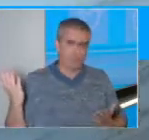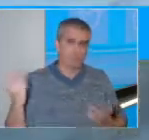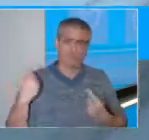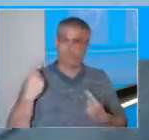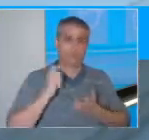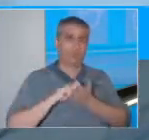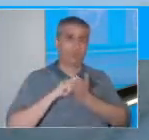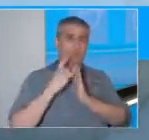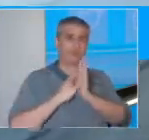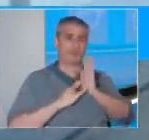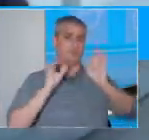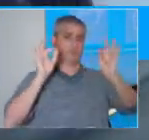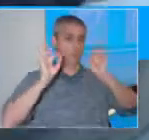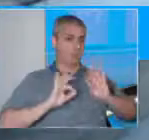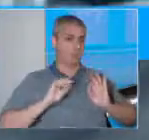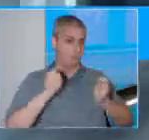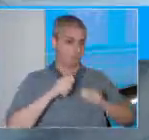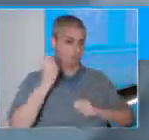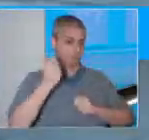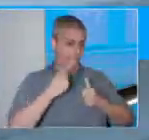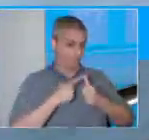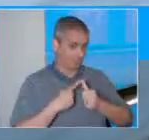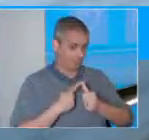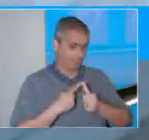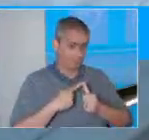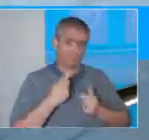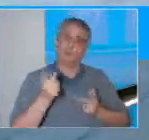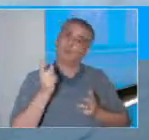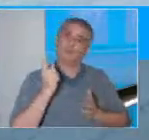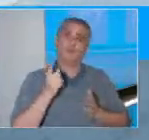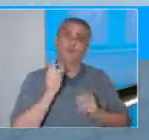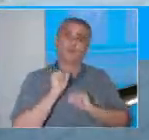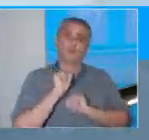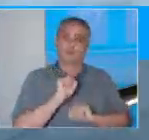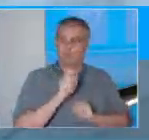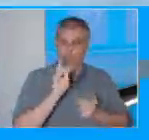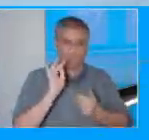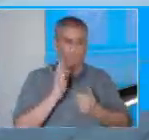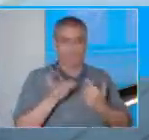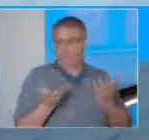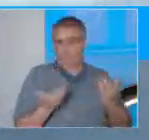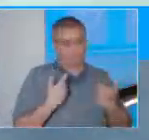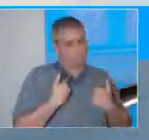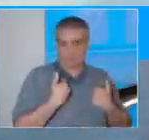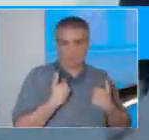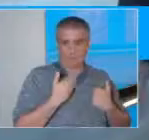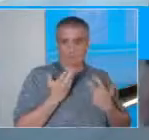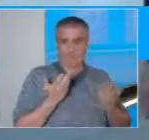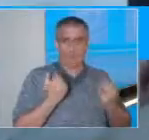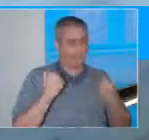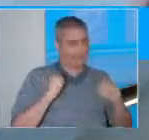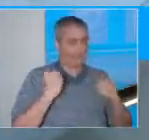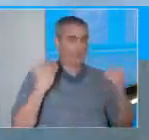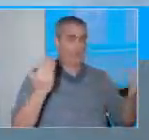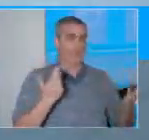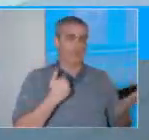שעצמו כתב את חוק המרכולים, ניסח את חוק המרכולים, בעד ארץ ישראל השלמה, נגד נישואים אזרחיים, ואנחנו ליברלים.